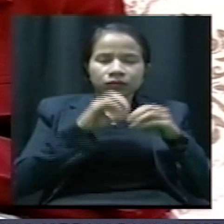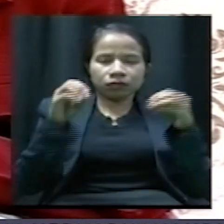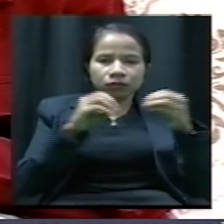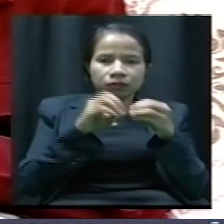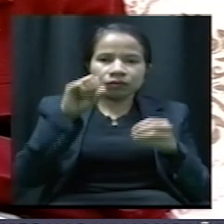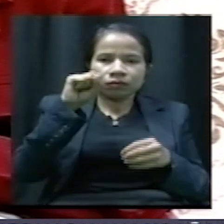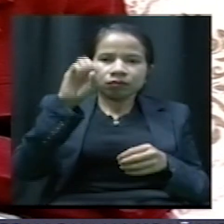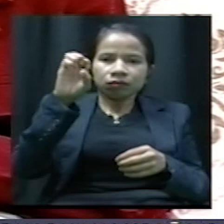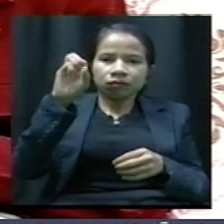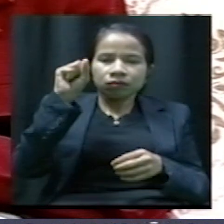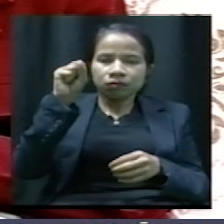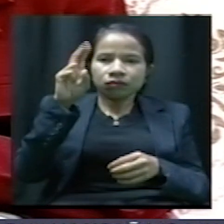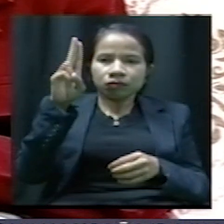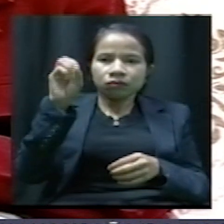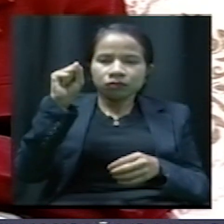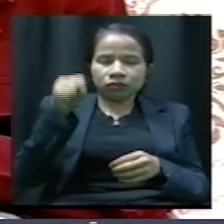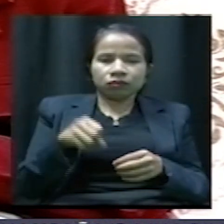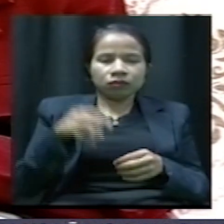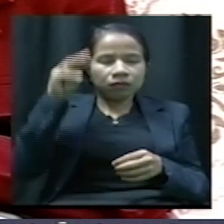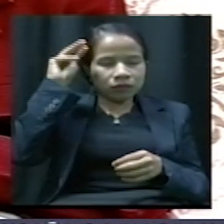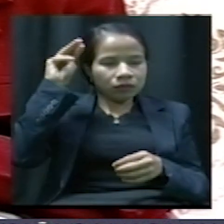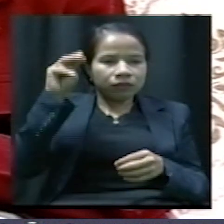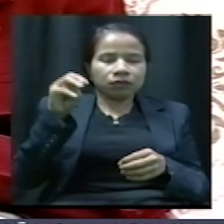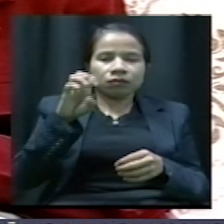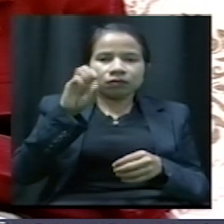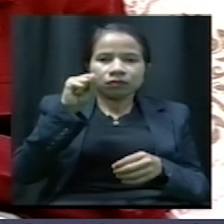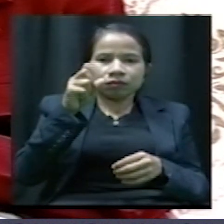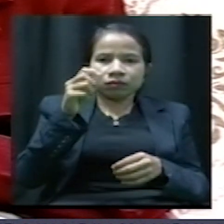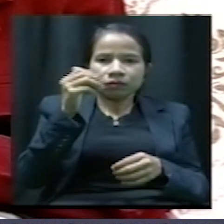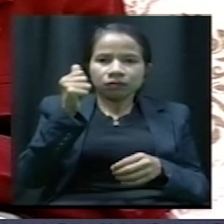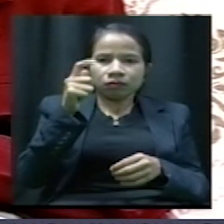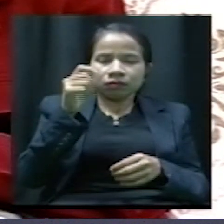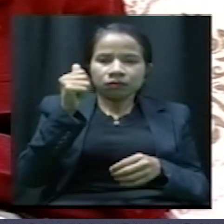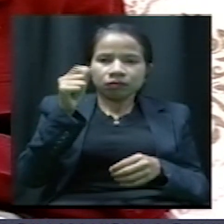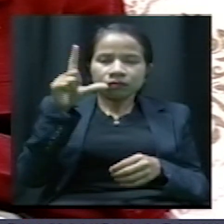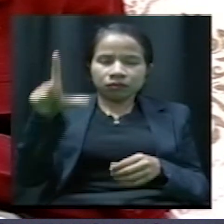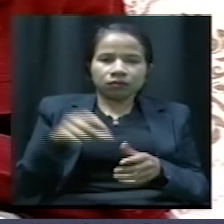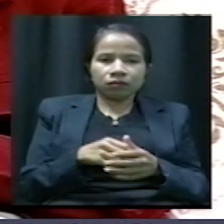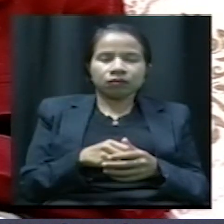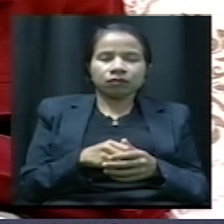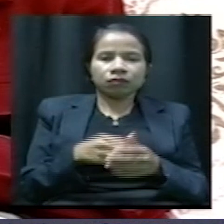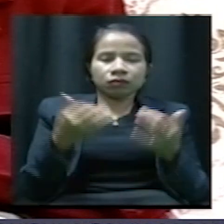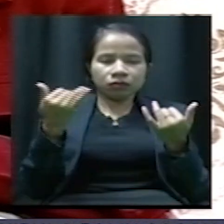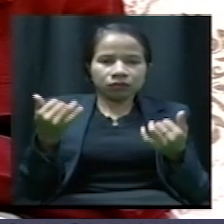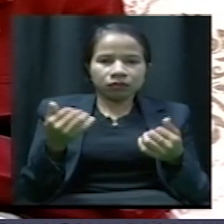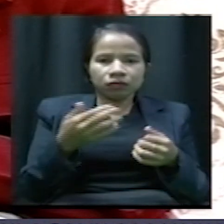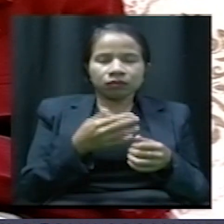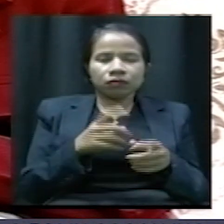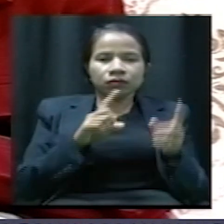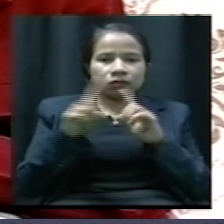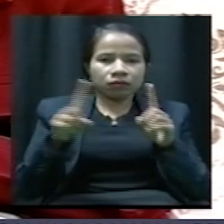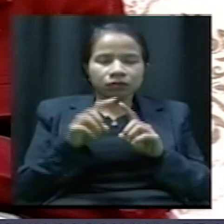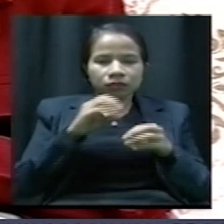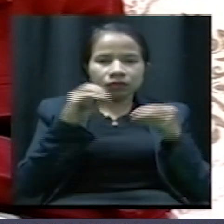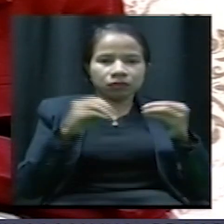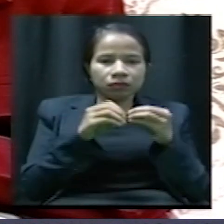census ne Ministério Finanças ho Ministério Estatal maka ni nia servisu ba ina ne. Ai no mois ohin ita bot sira ita bot